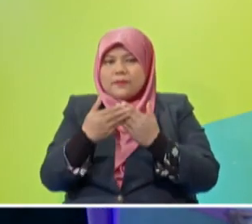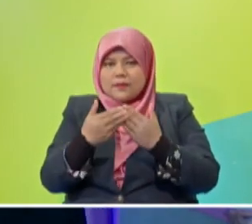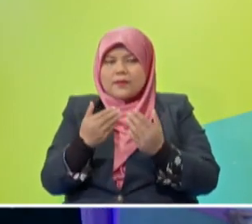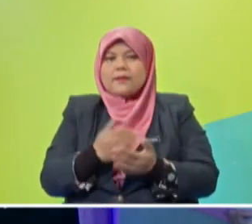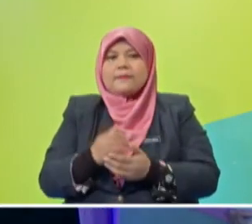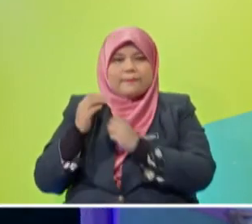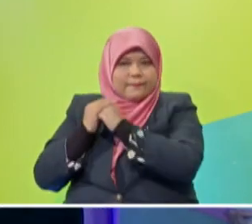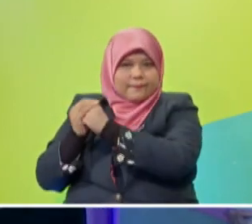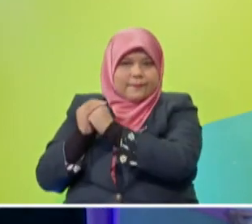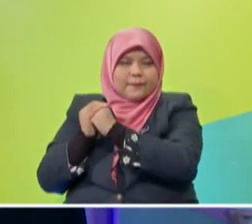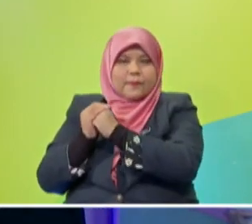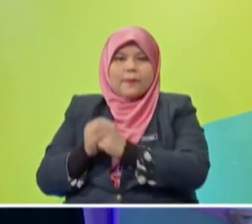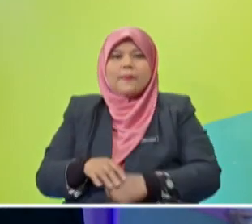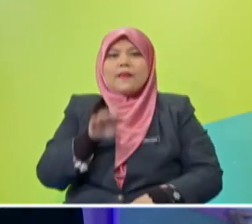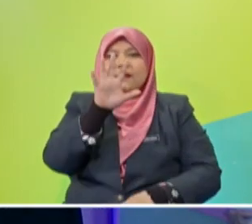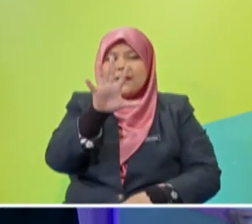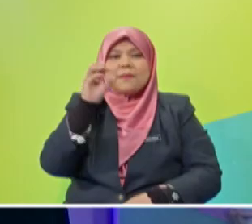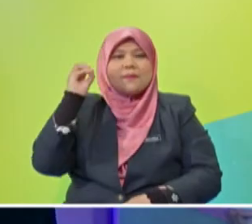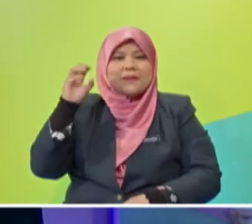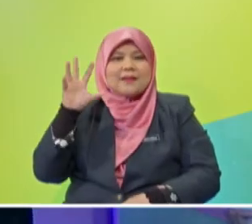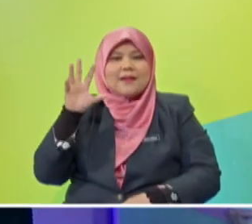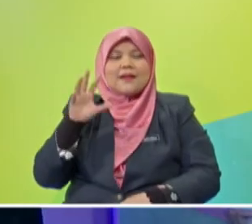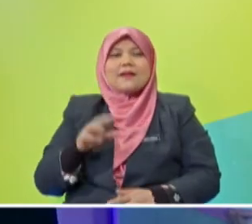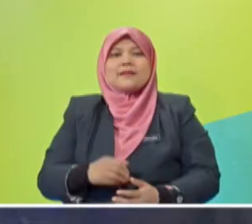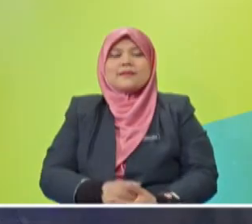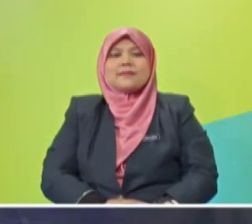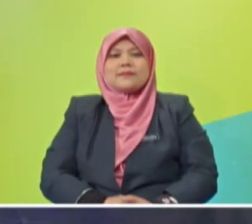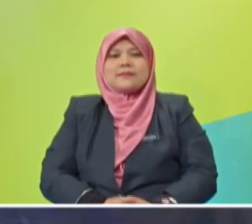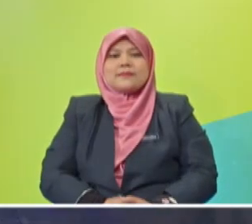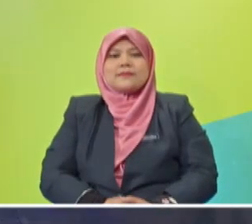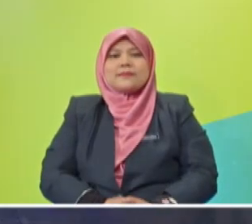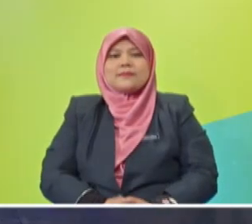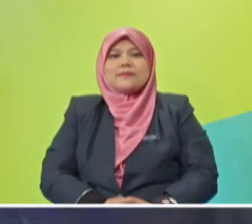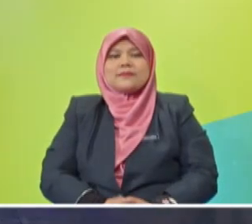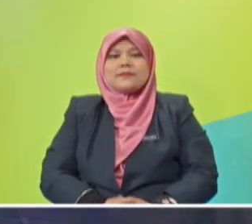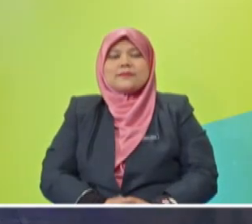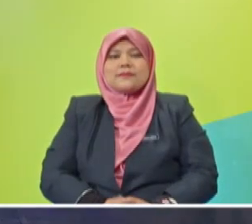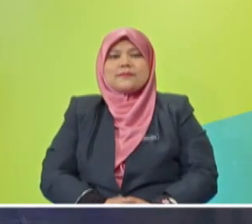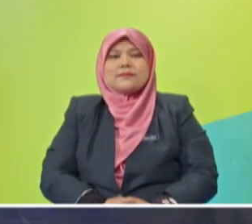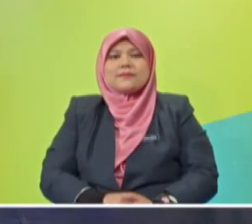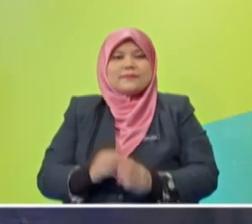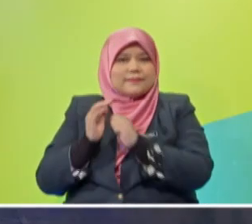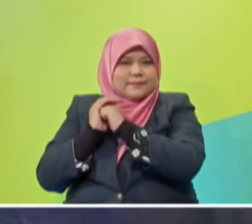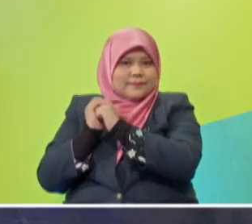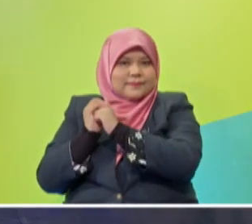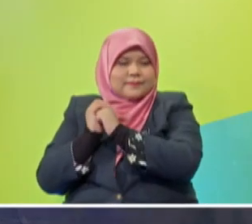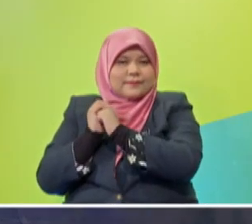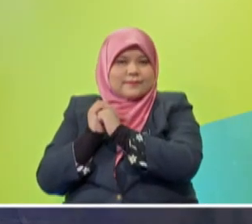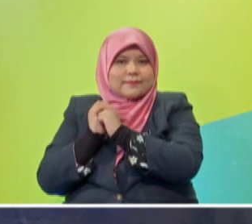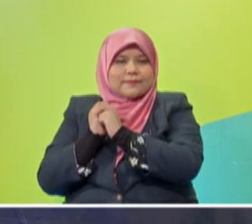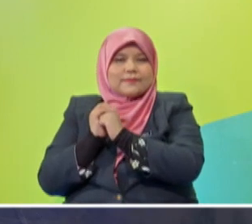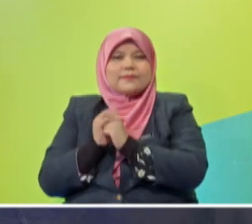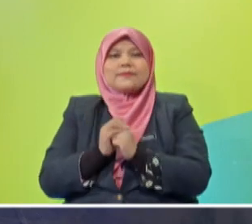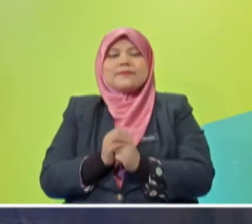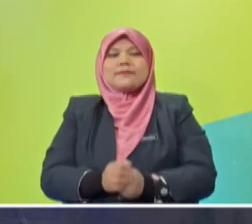tahniah Amirah, cikgu bagi 5 bintang. 5 bintang untuk jawapan yang sangat-sangat hebat tadi. 5 bintang. Tahniah. Okay, boleh kata bukan